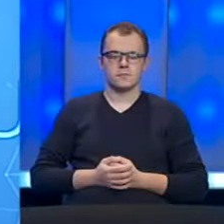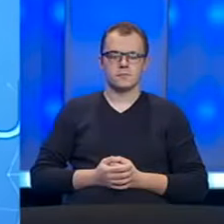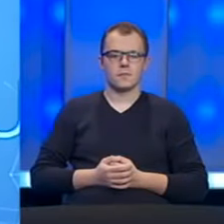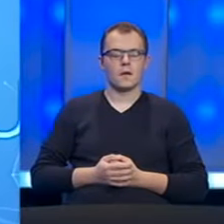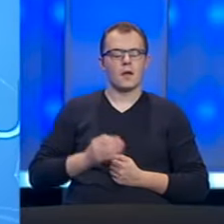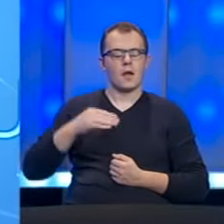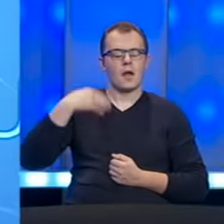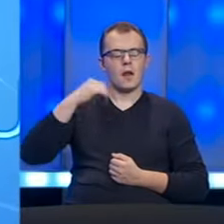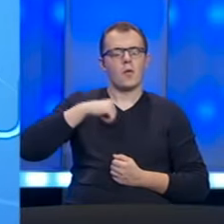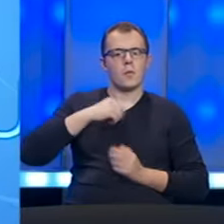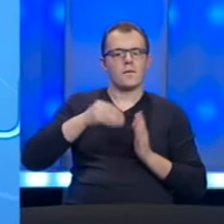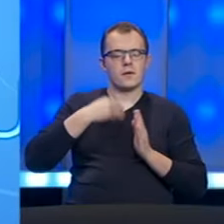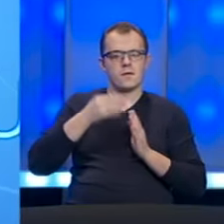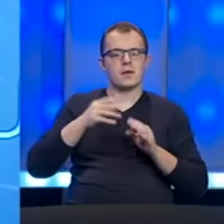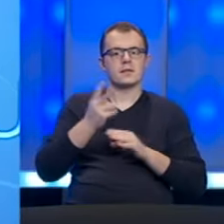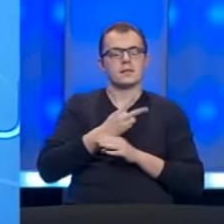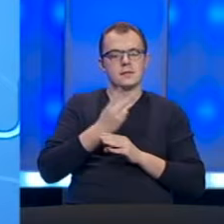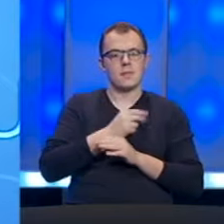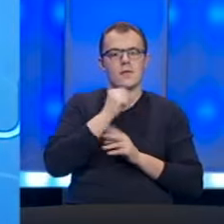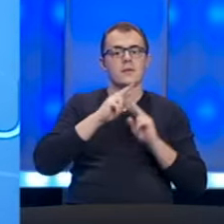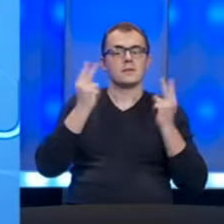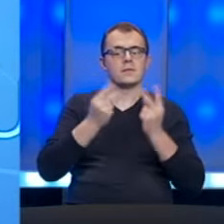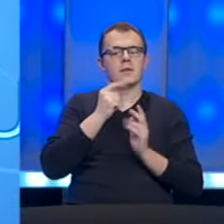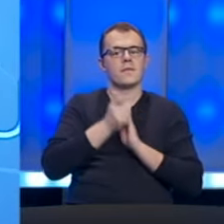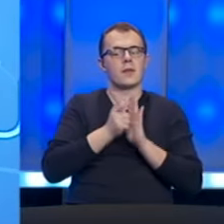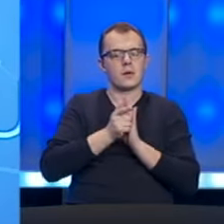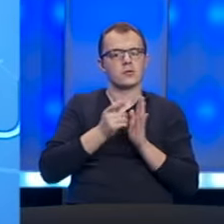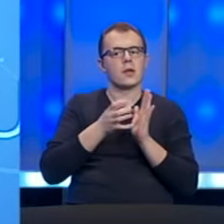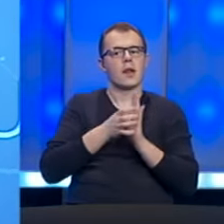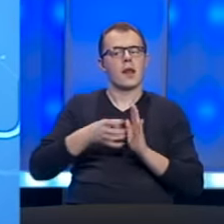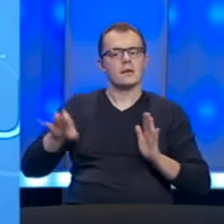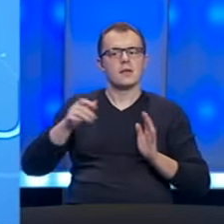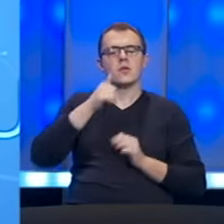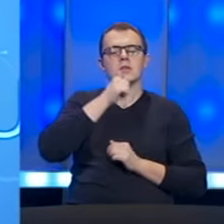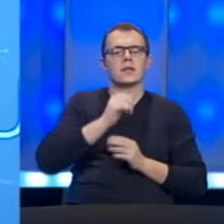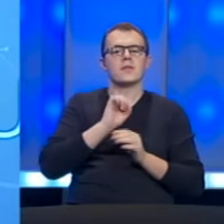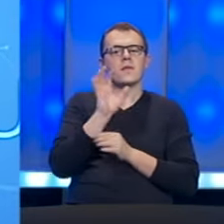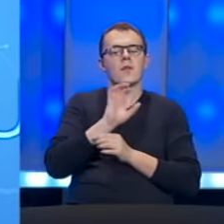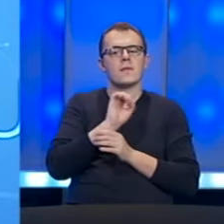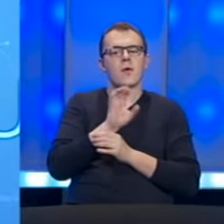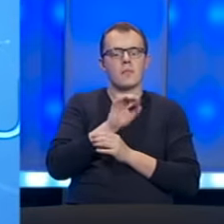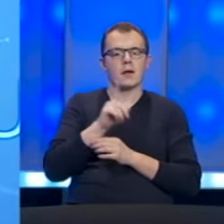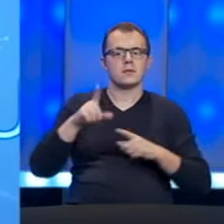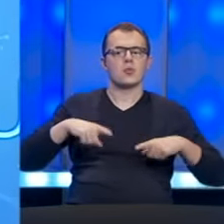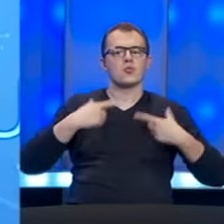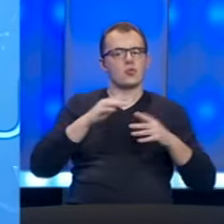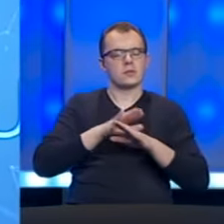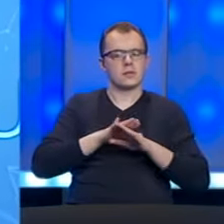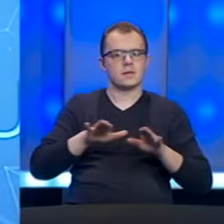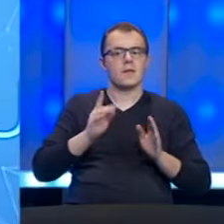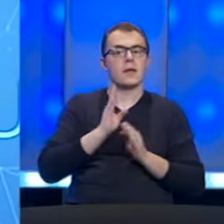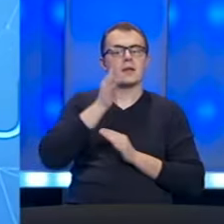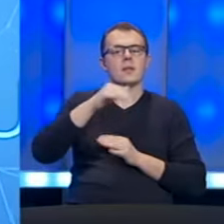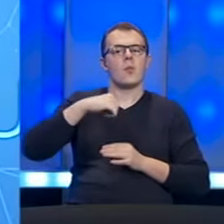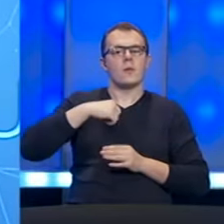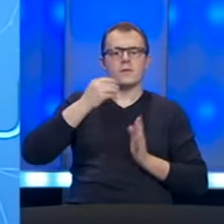Nakon prvih vijesti iz zemlje, ali i svijeta, te vremenske prognoze, nastavljamo sa servisnim informacijama u jutru za sve. Idemo po